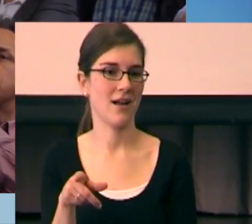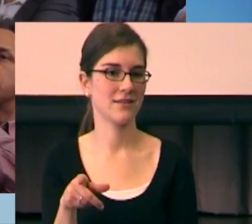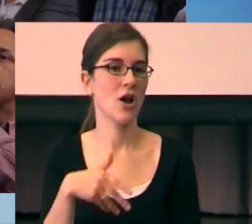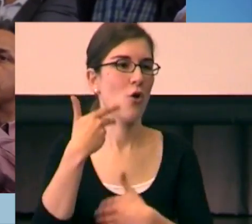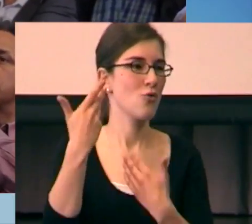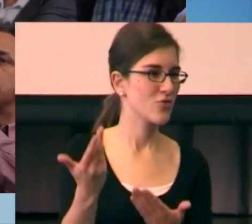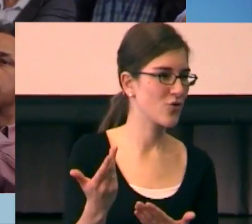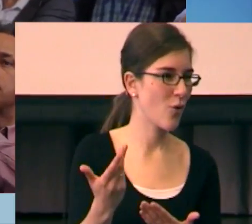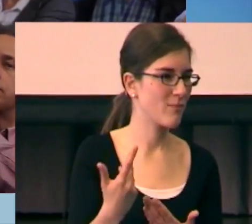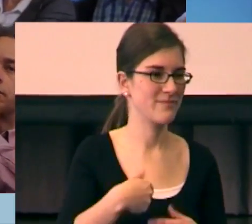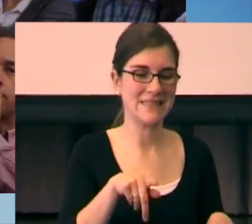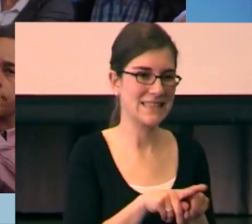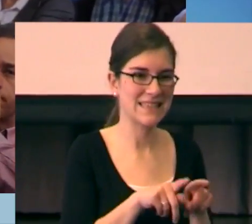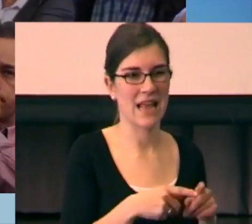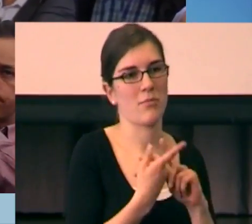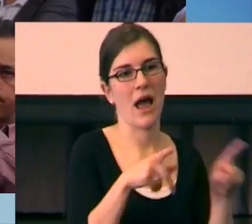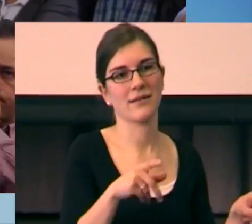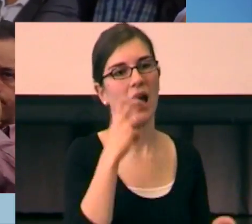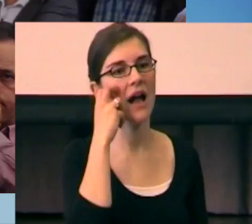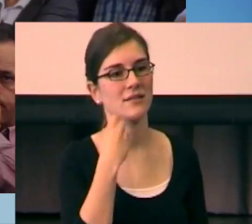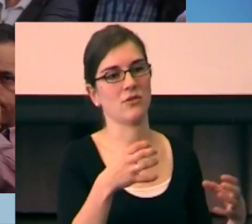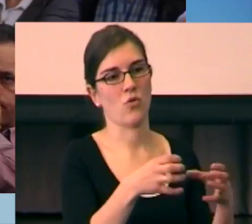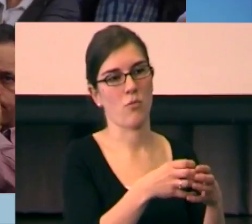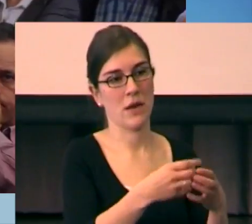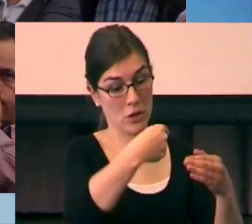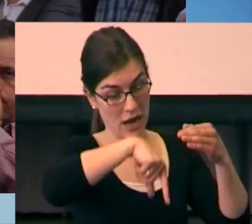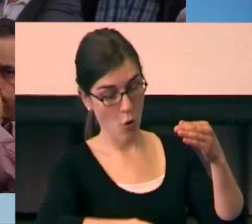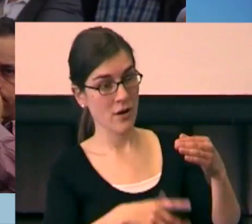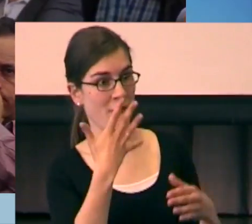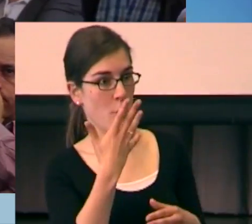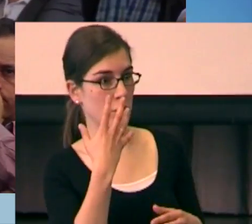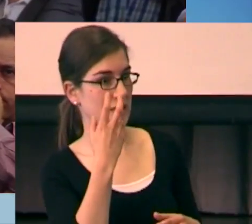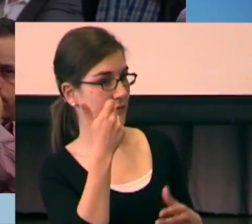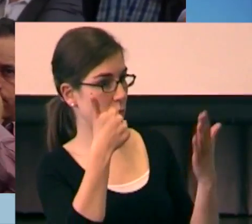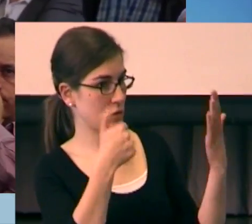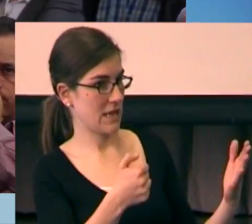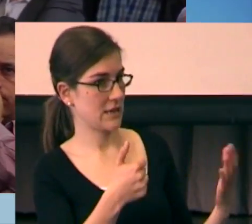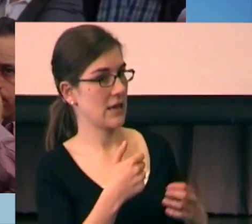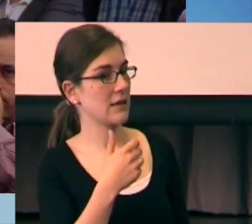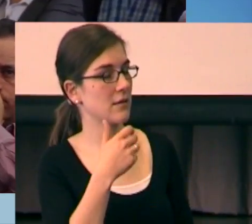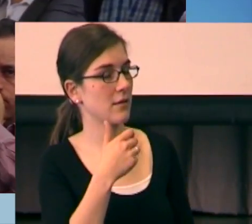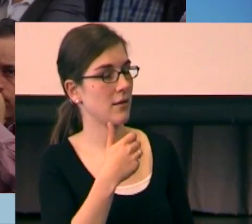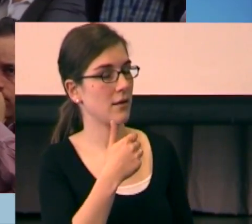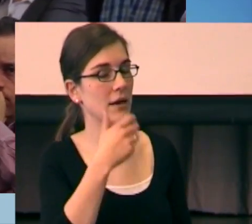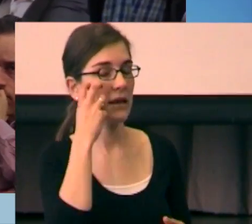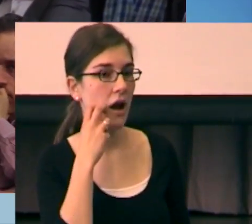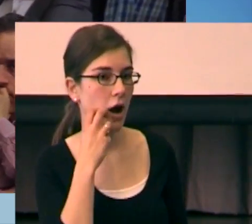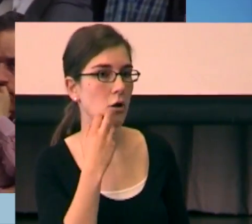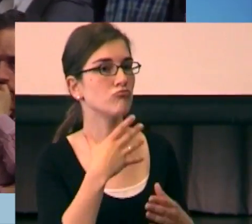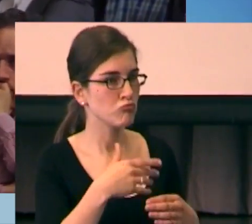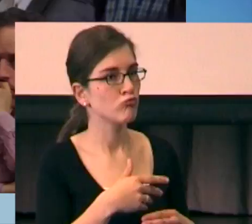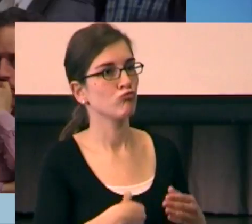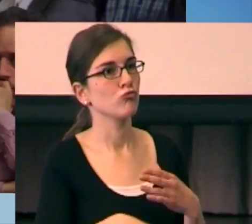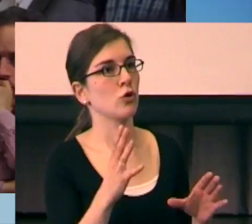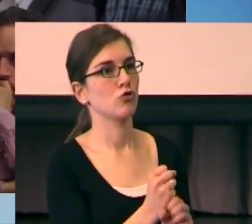genauso fort. Das heißt, ganz unten, der 75-Jährige, der gesund ist, wird wahrscheinlich auch 90 werden. Und damit